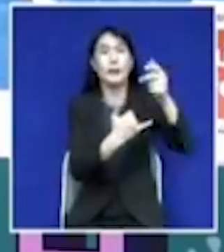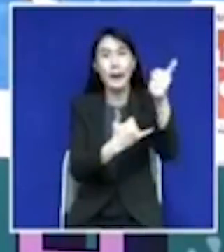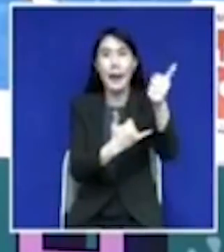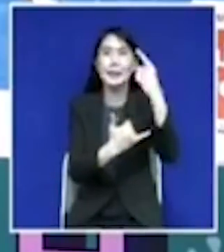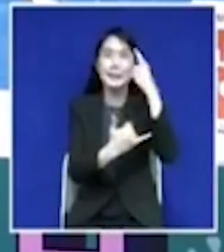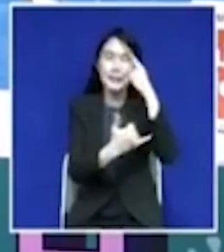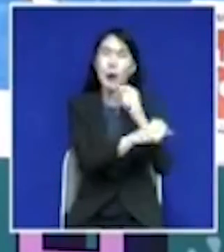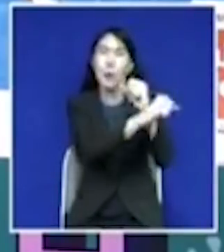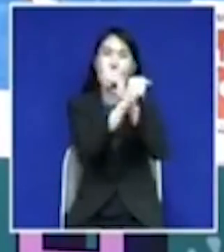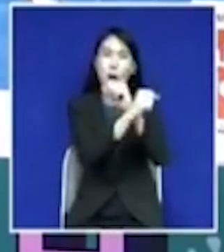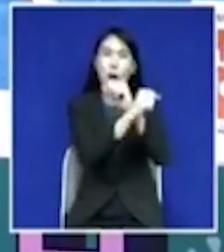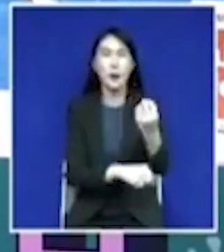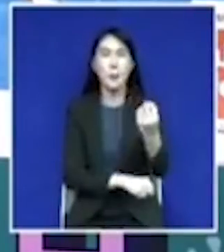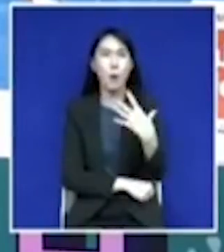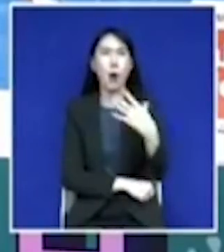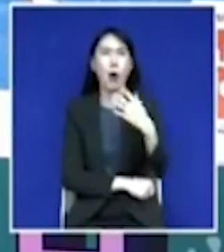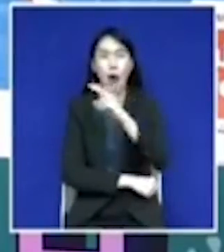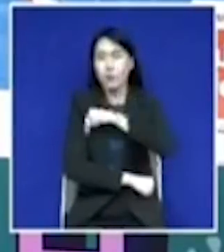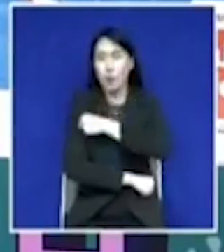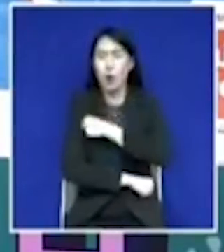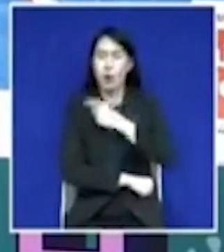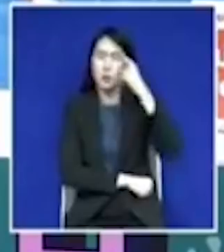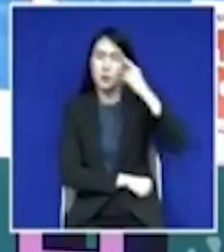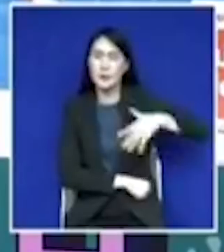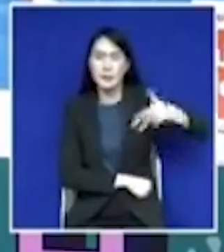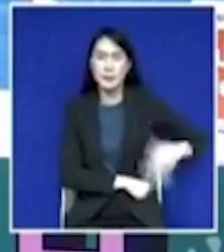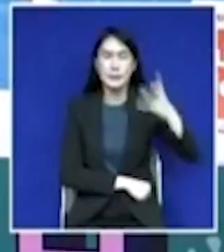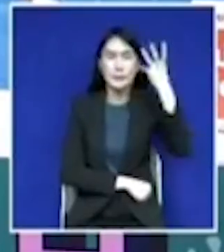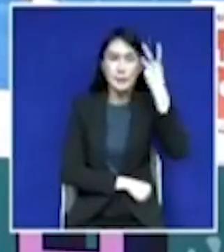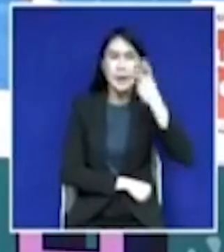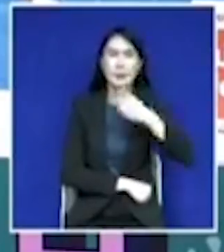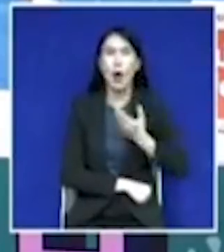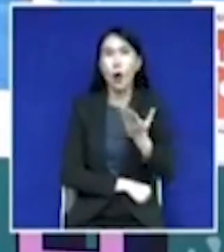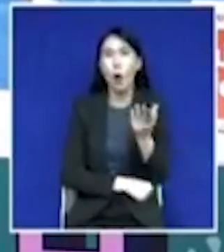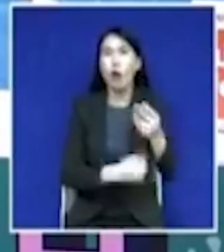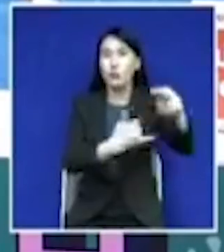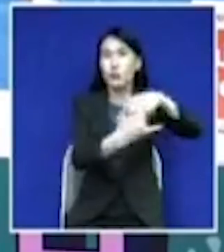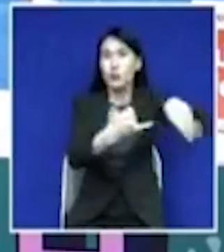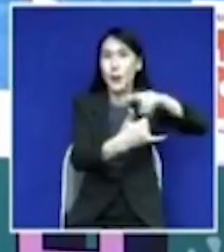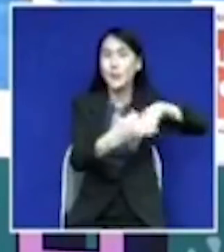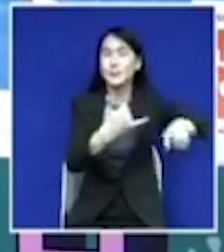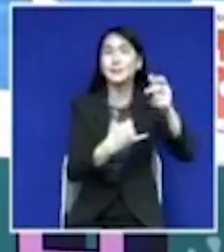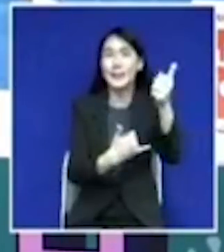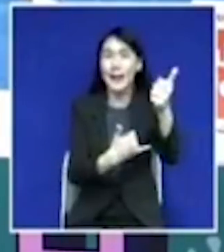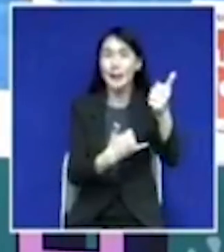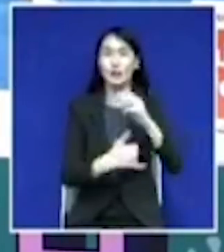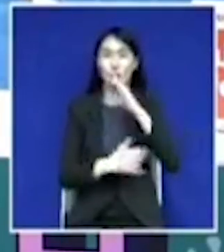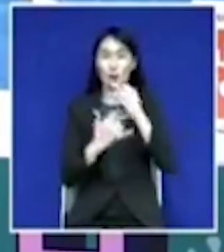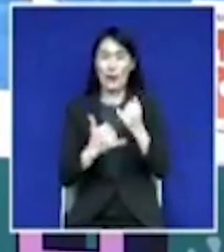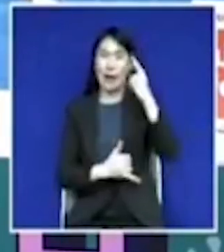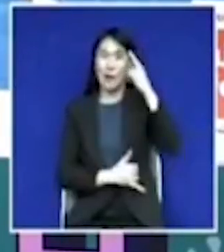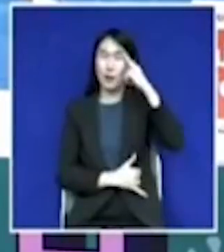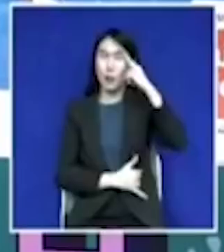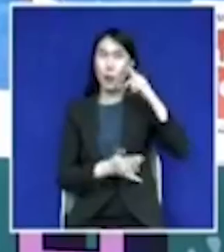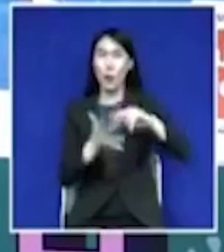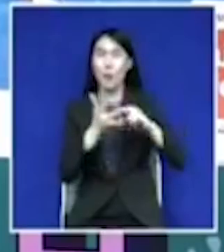ที่จะแสดงตนแล้วก็บอกเลยครับว่ามีความไม่สบายใจอยากจะขอการตรวจได้ทันทีนะครับเพราะตอนนี้ถ้าเรารู้เร็วก็จะได้ควบคุ